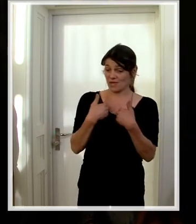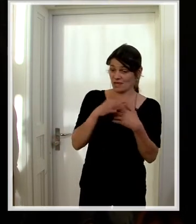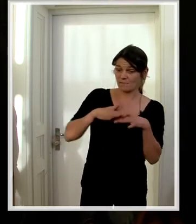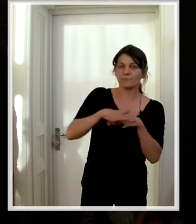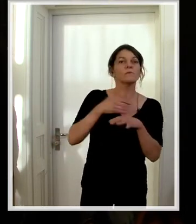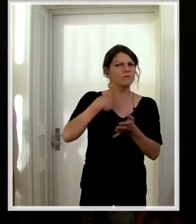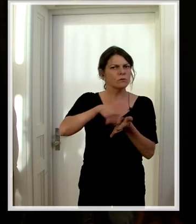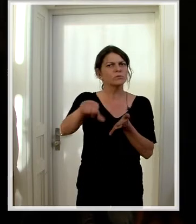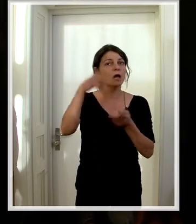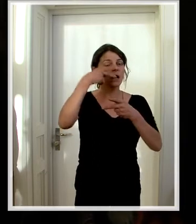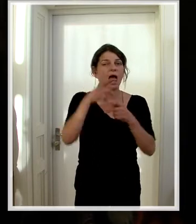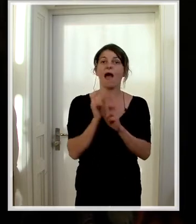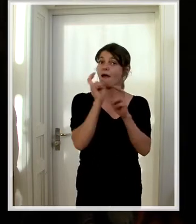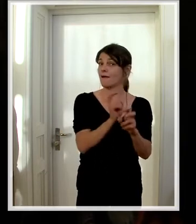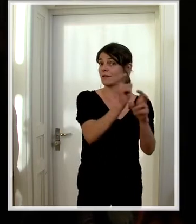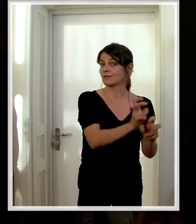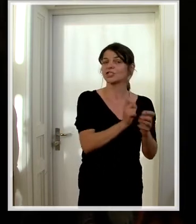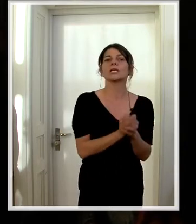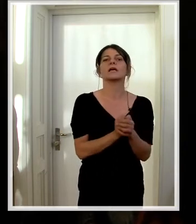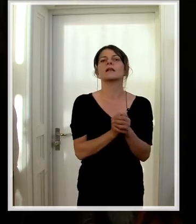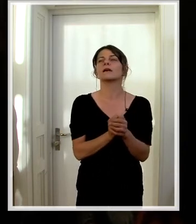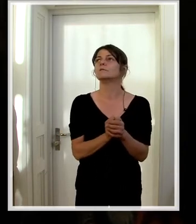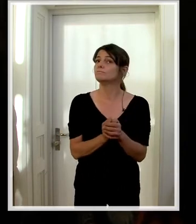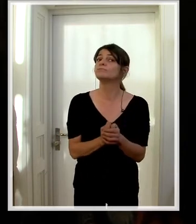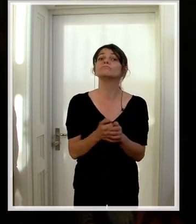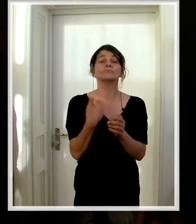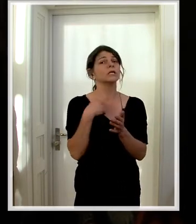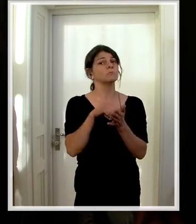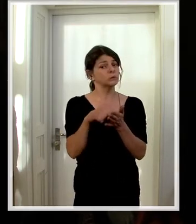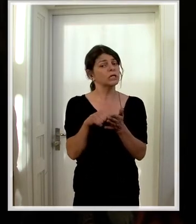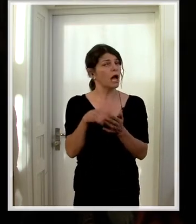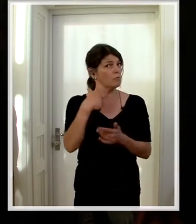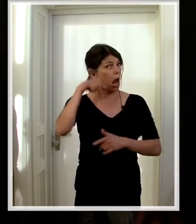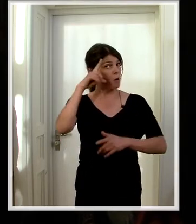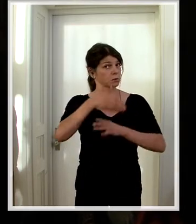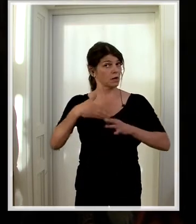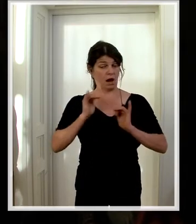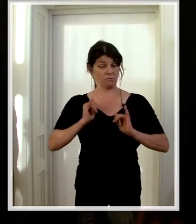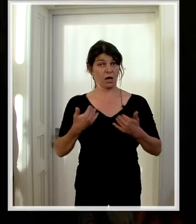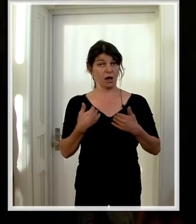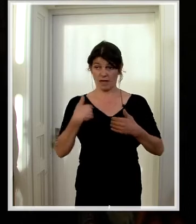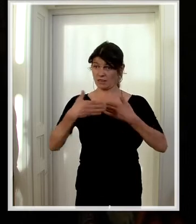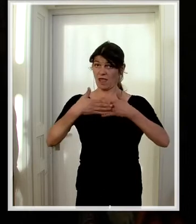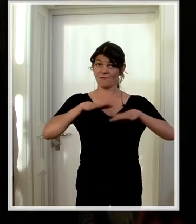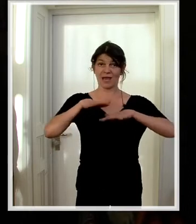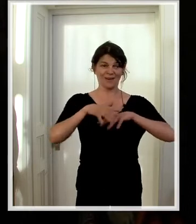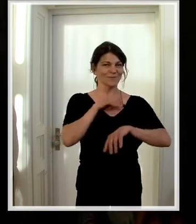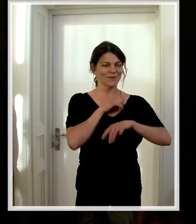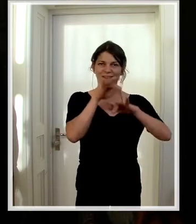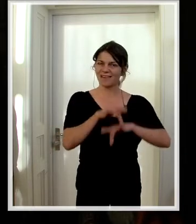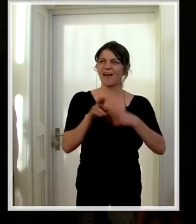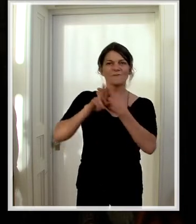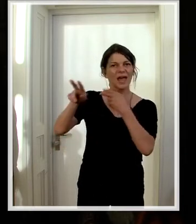zahlen wir natürlich an die Haltestelle der maßgebliche Teil, weil wir ja der Nahverkehr dort davon profitiert, der